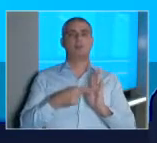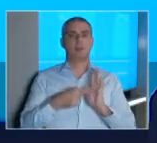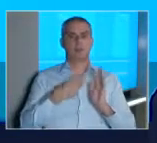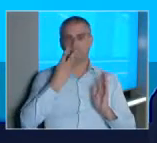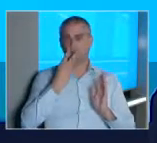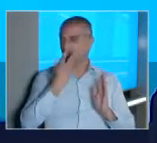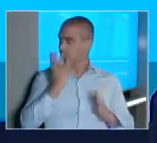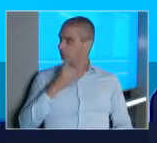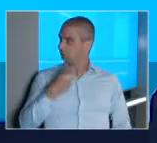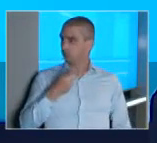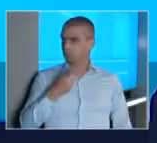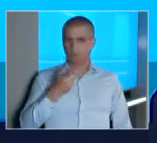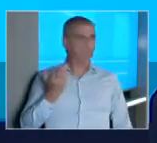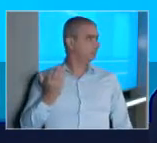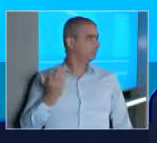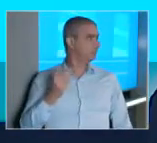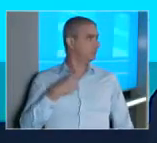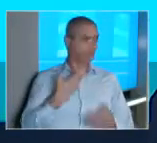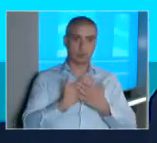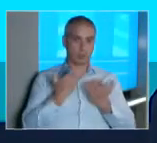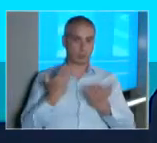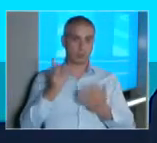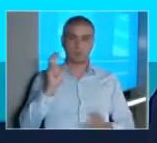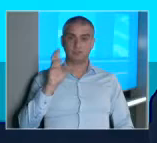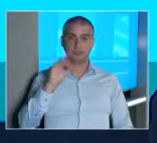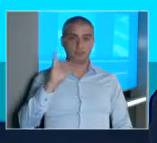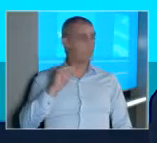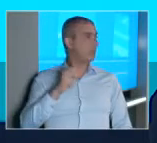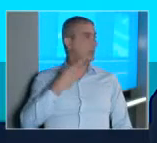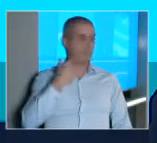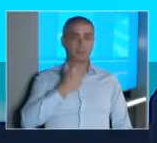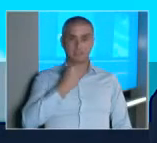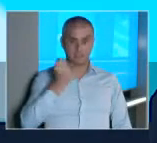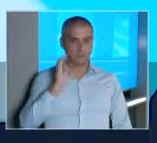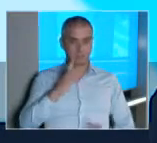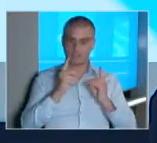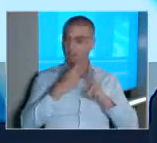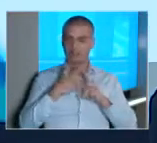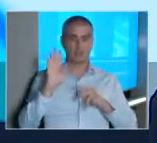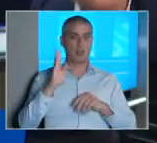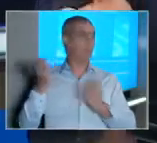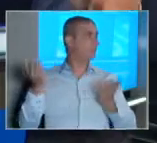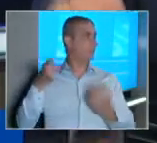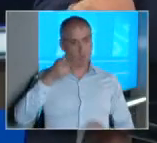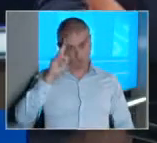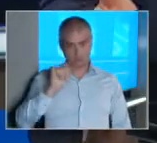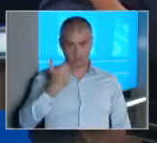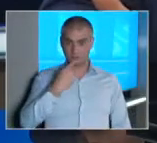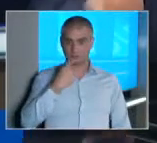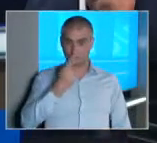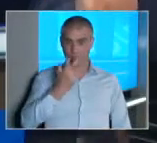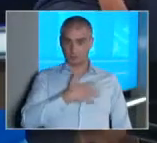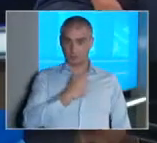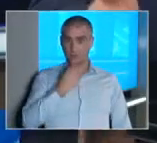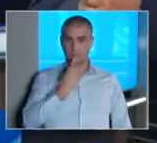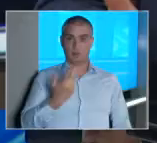השפה סביב הגושים היא לא רלוונטית. יש לך פה כותרת מעוזי דיין, הוא אמר, הימין זה גם דרך, זה לא רק נתניהו. הנה, טוב. הליכודניק הראשון, שיש לו אומץ להגיד,